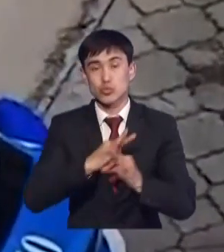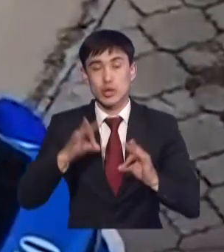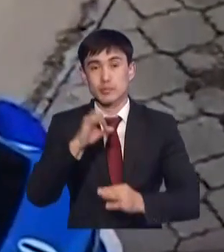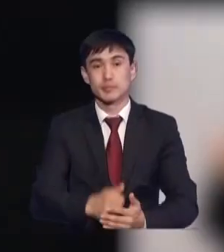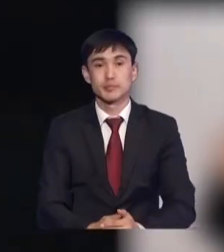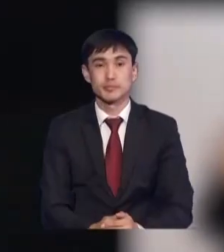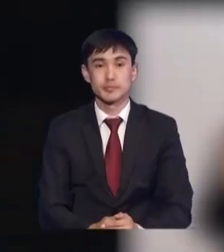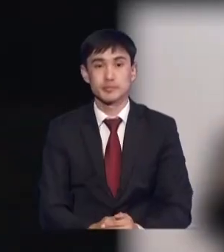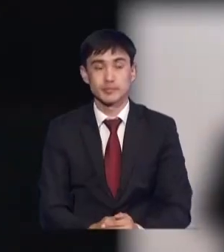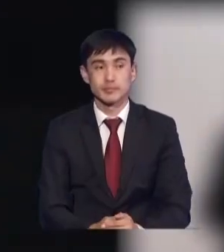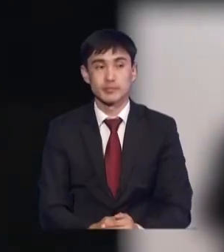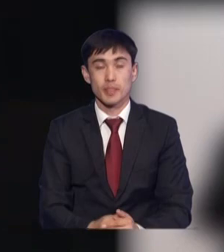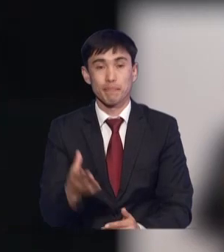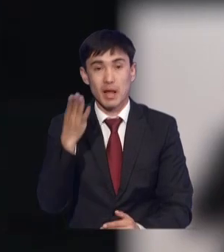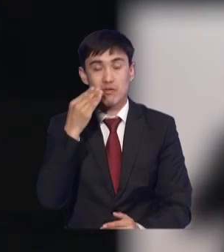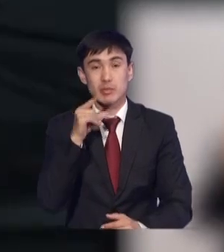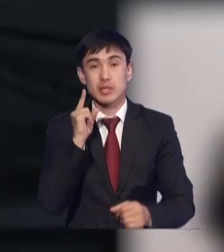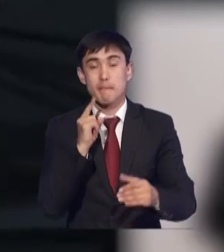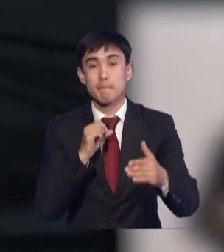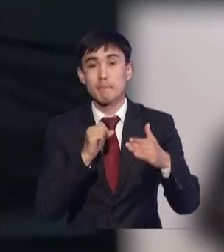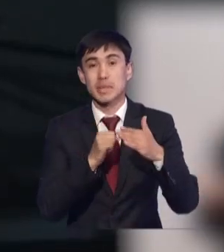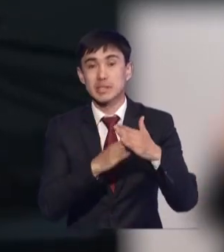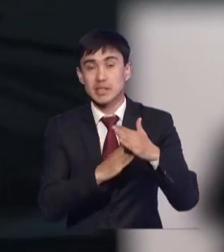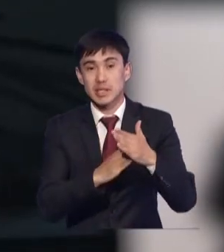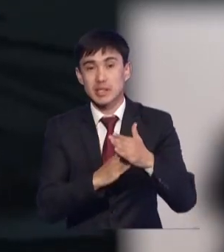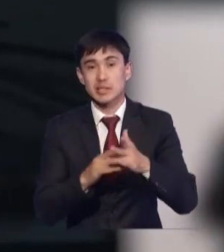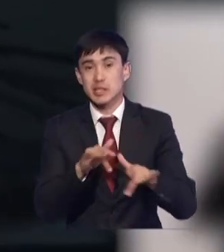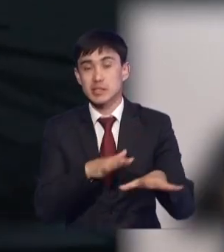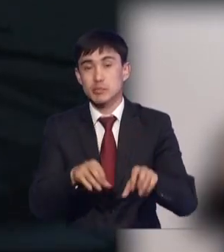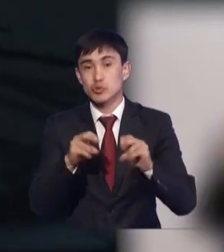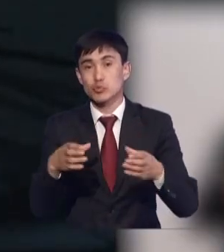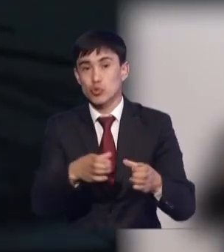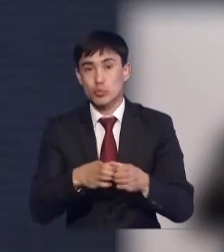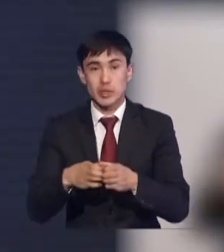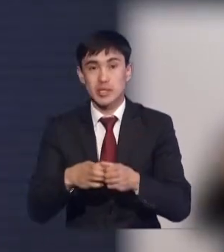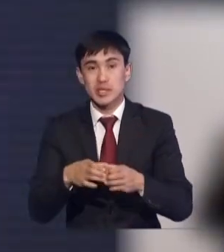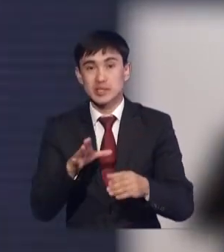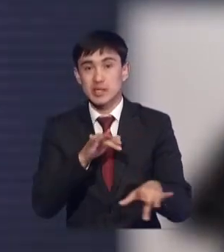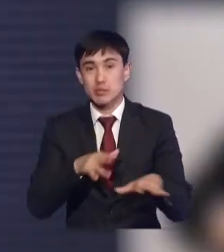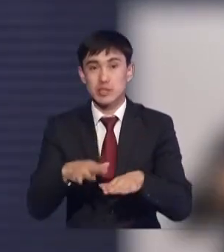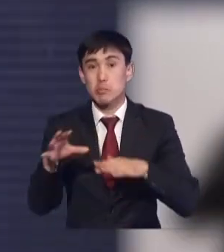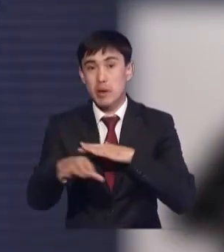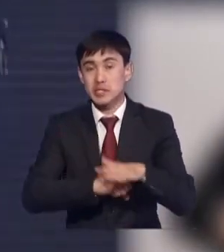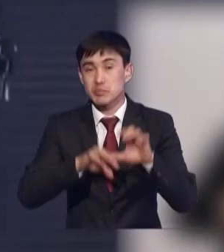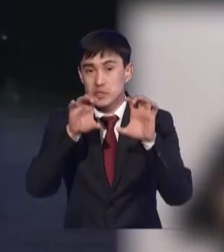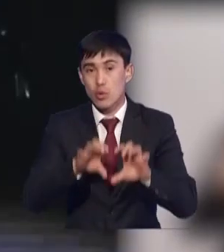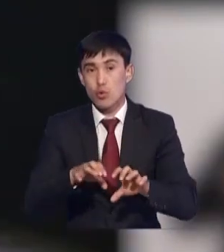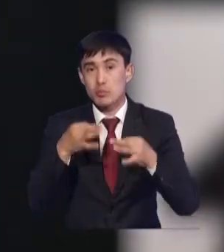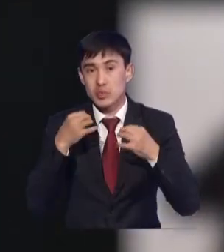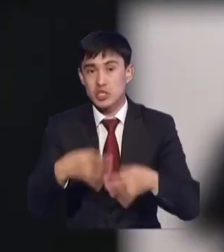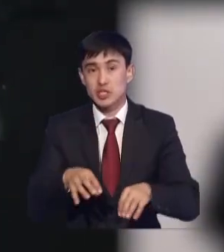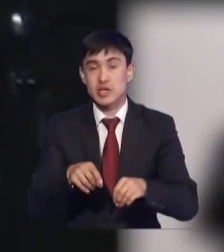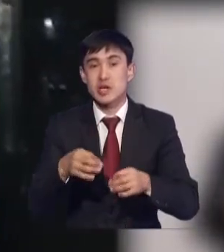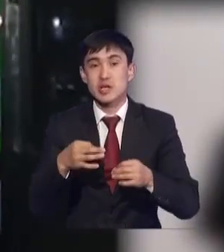суток в Алматы пресекли деятельность преступной группы которая занималась похищением и незаконным лишением свободы